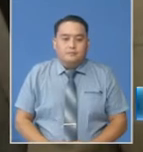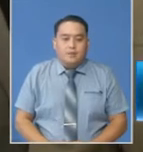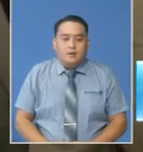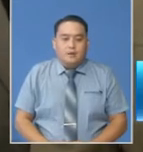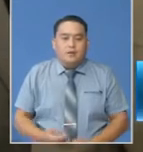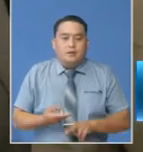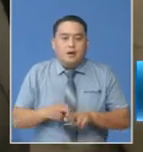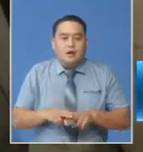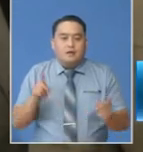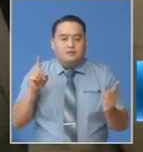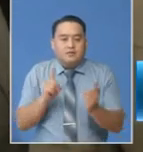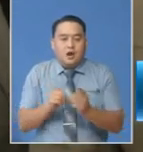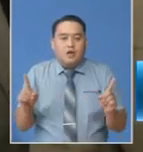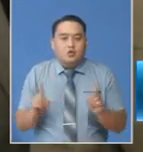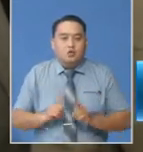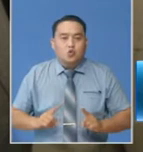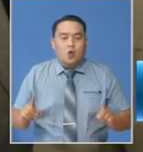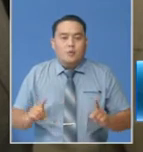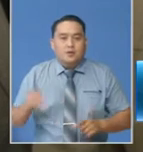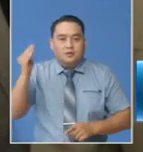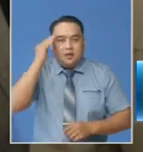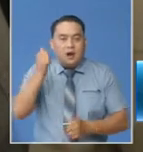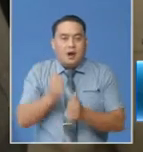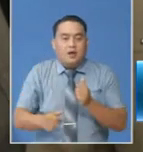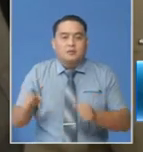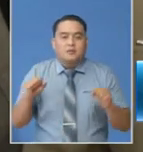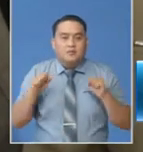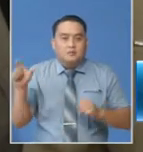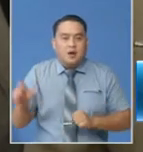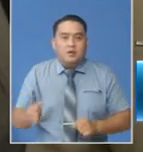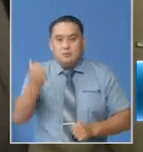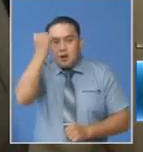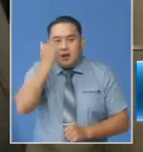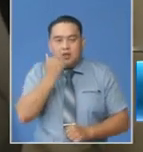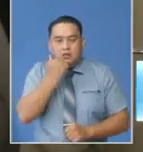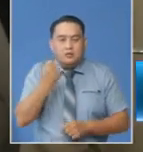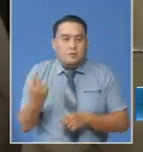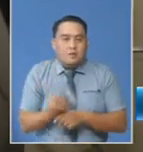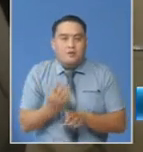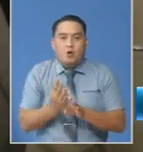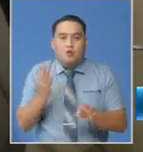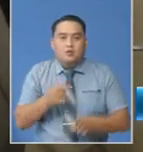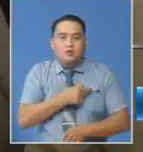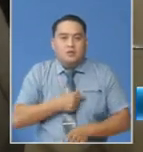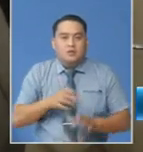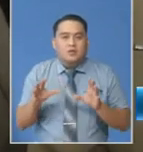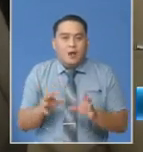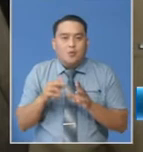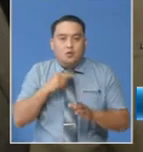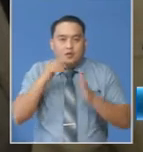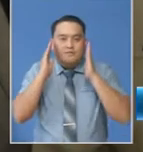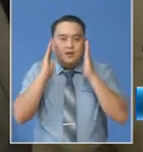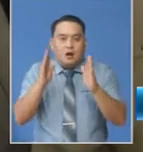Такая торжественная встреча имеет особое значение для каждого спортсмена. Спасибо хочу сказать в первую очередь моему тренеру за заботу и